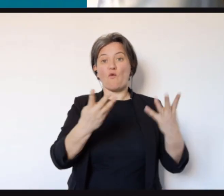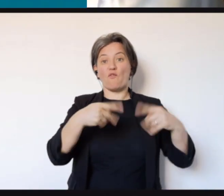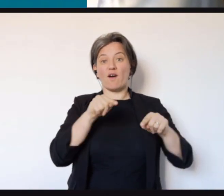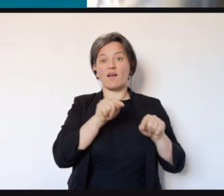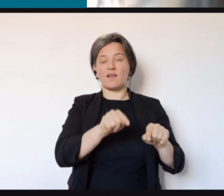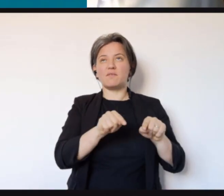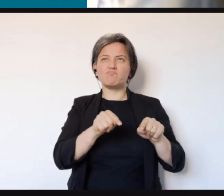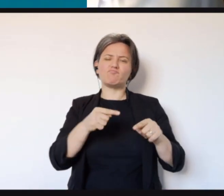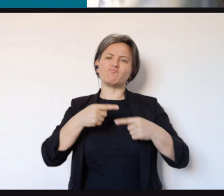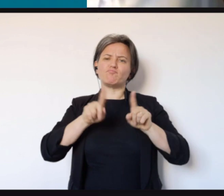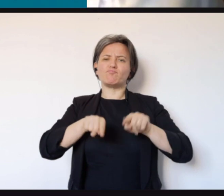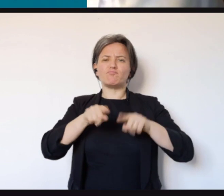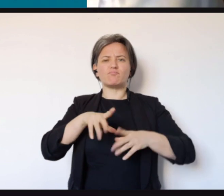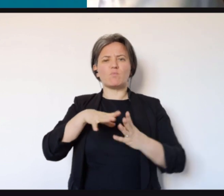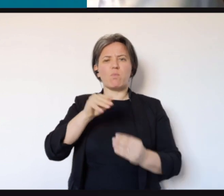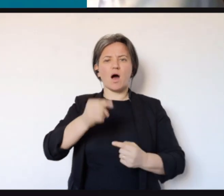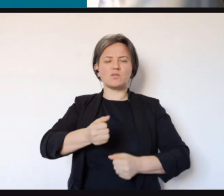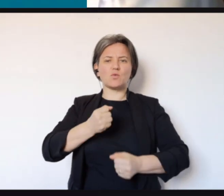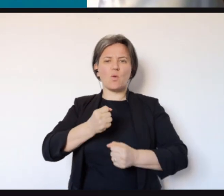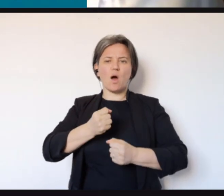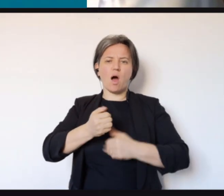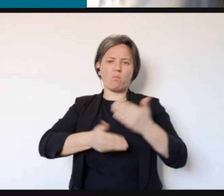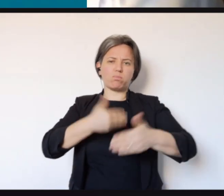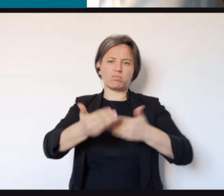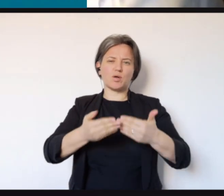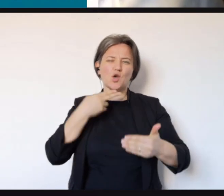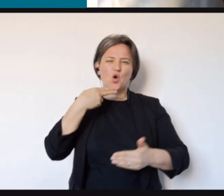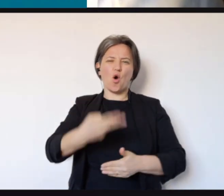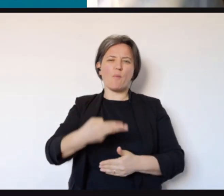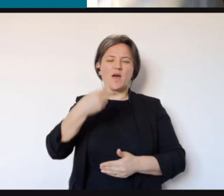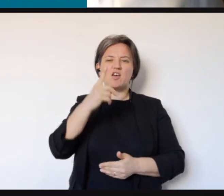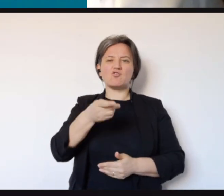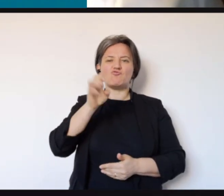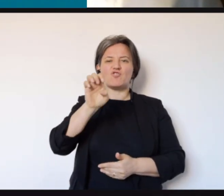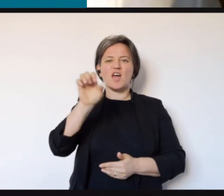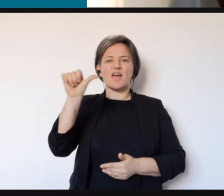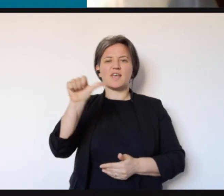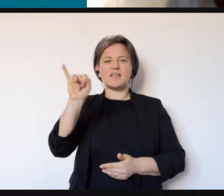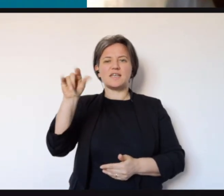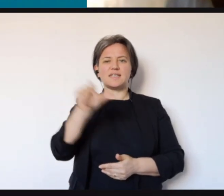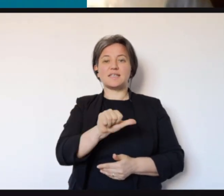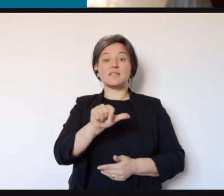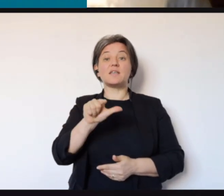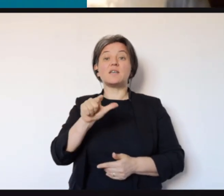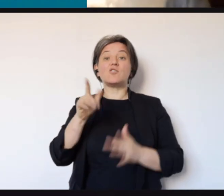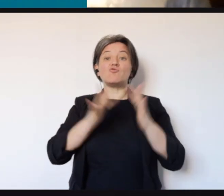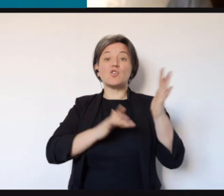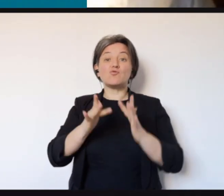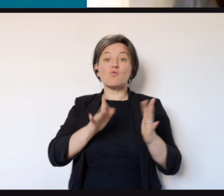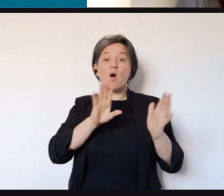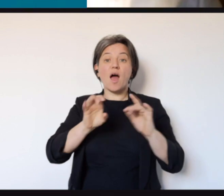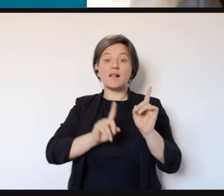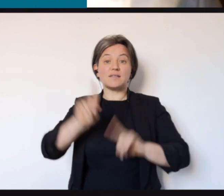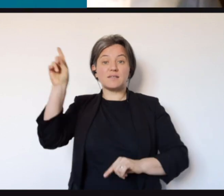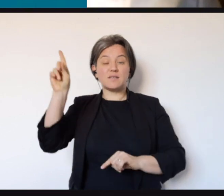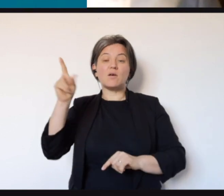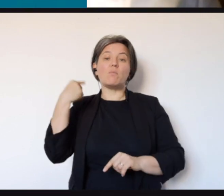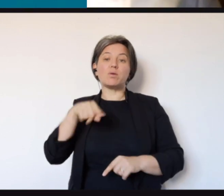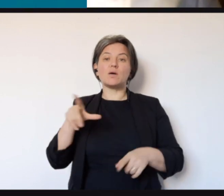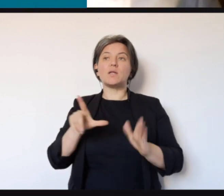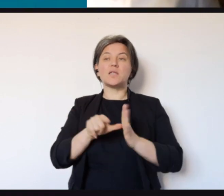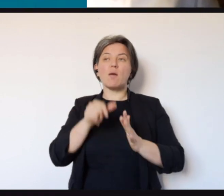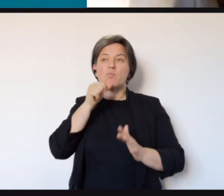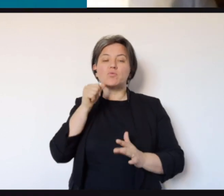settore giovani dedica il tempo pasquale ad un percorso che noi siamo soliti chiamare JAILS, che significa appunto Gesù è il Signore. E